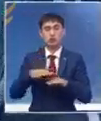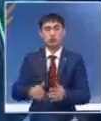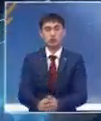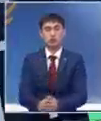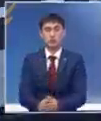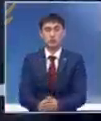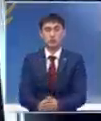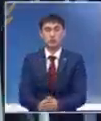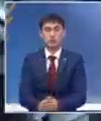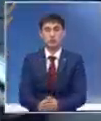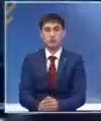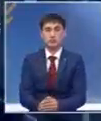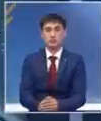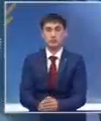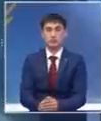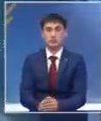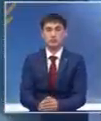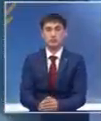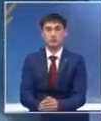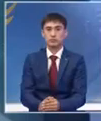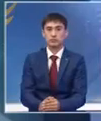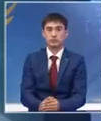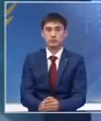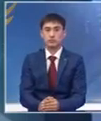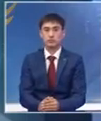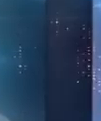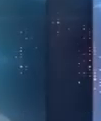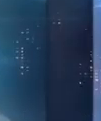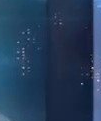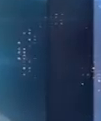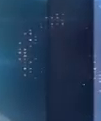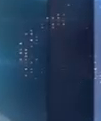Шандос Назарбаев, Курманжан Касымжанұлы, телеканал Жетісу, Алматинская область.